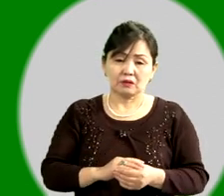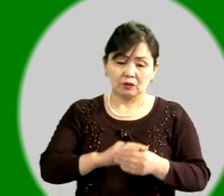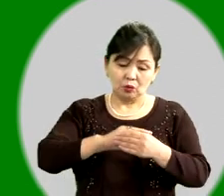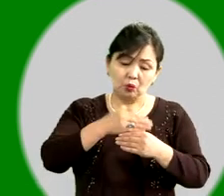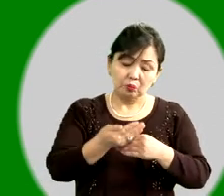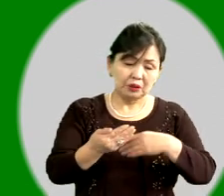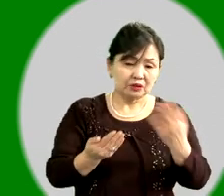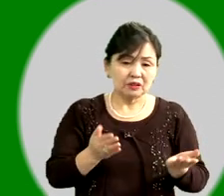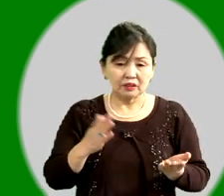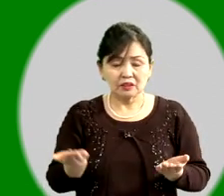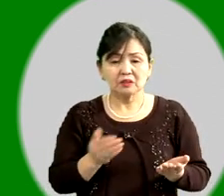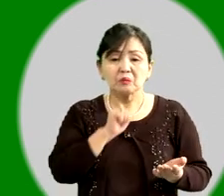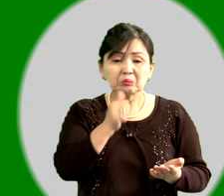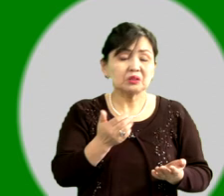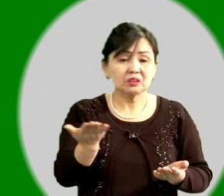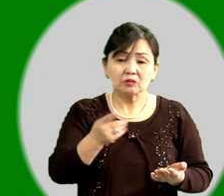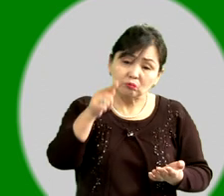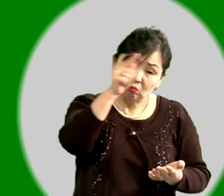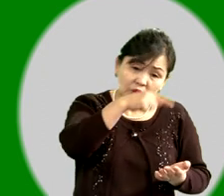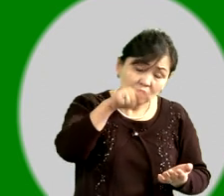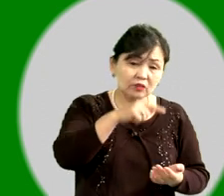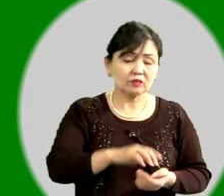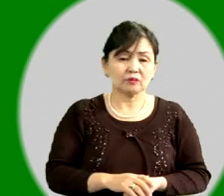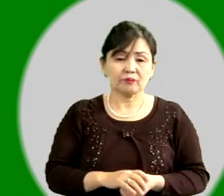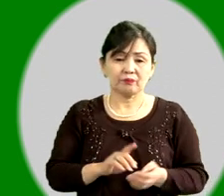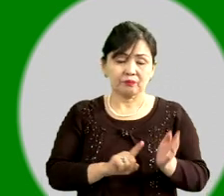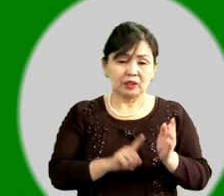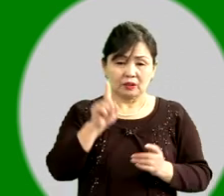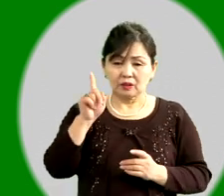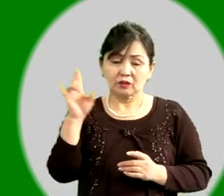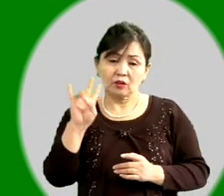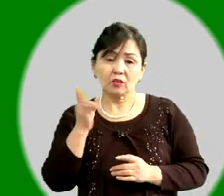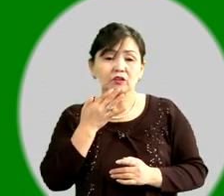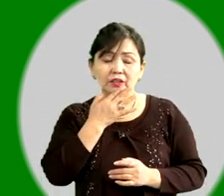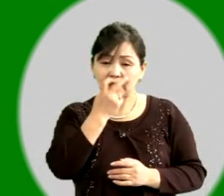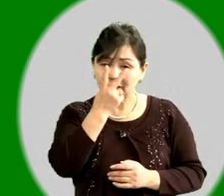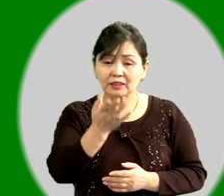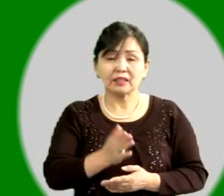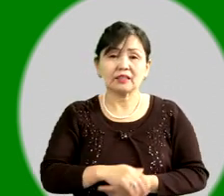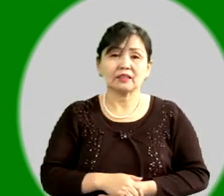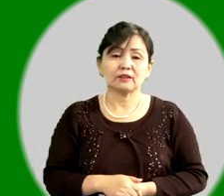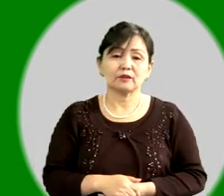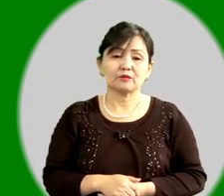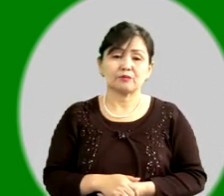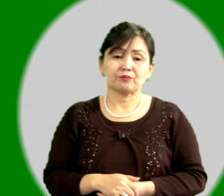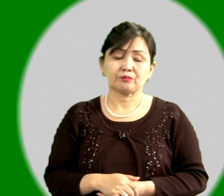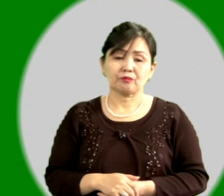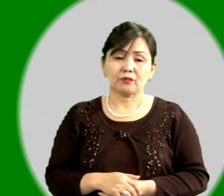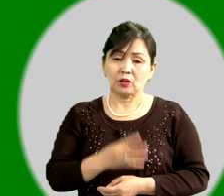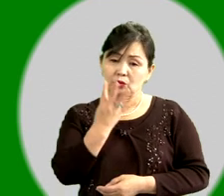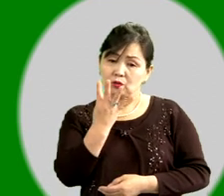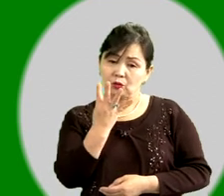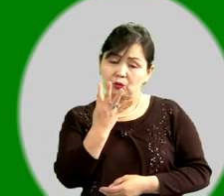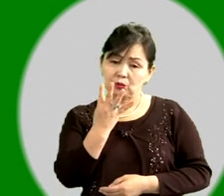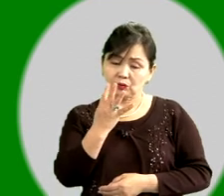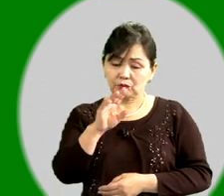дэлгэс болж чадахгүй байгааг олно гэсэн үг. За эхний дэлгэсийг ажиглая. За дөрвөн талс нь